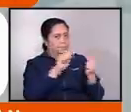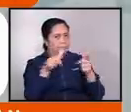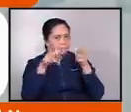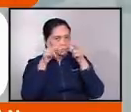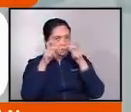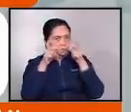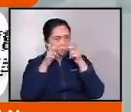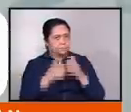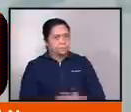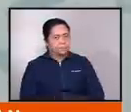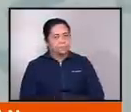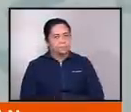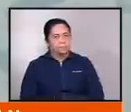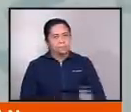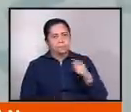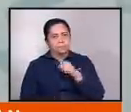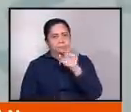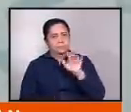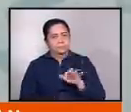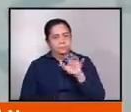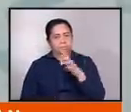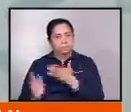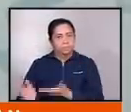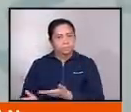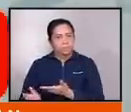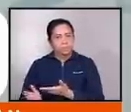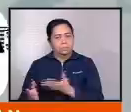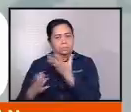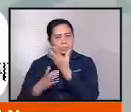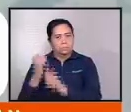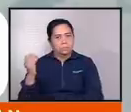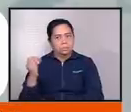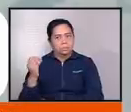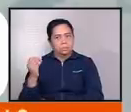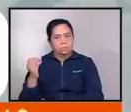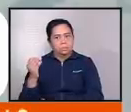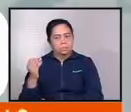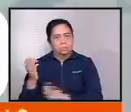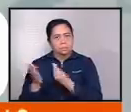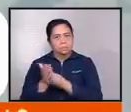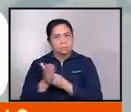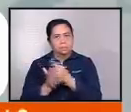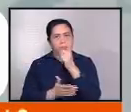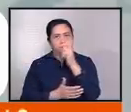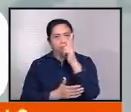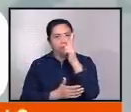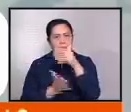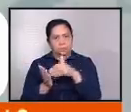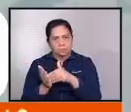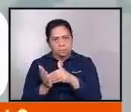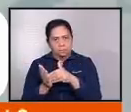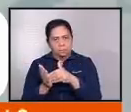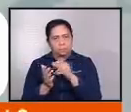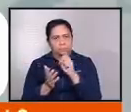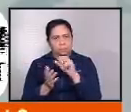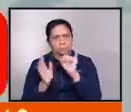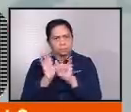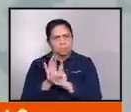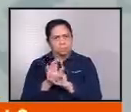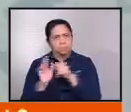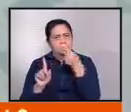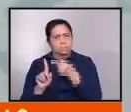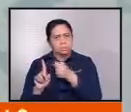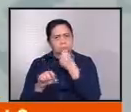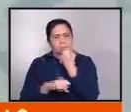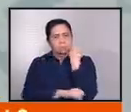nakikinig. Nanonood. Okay. Ang cashier po, nawalan po ng perang 130,000. Mm-hmm. So identified naman po yung